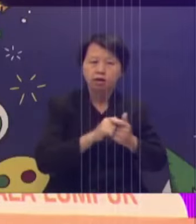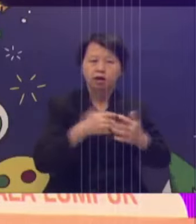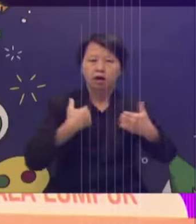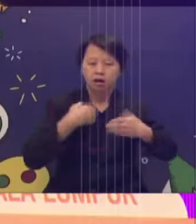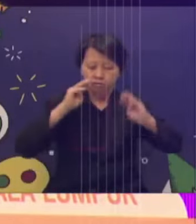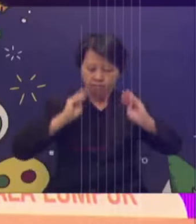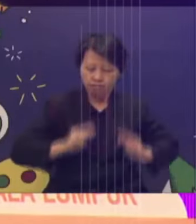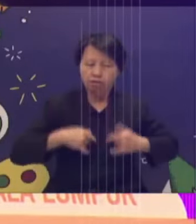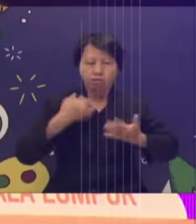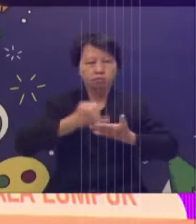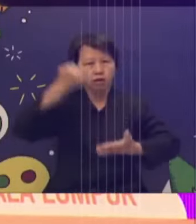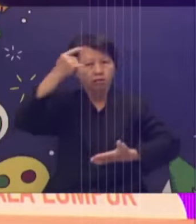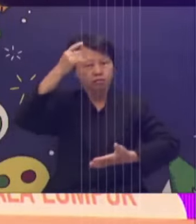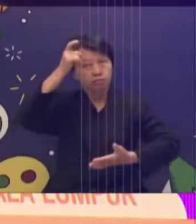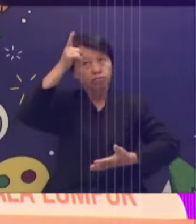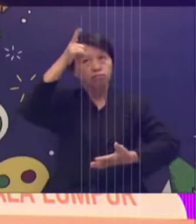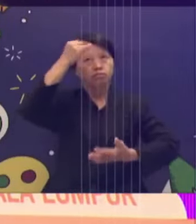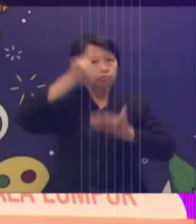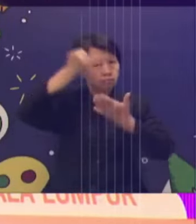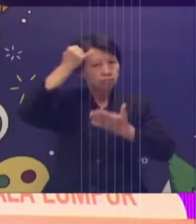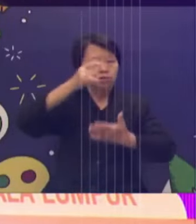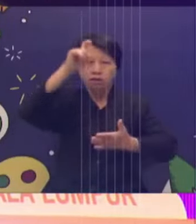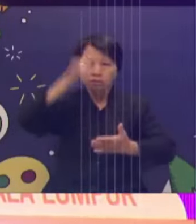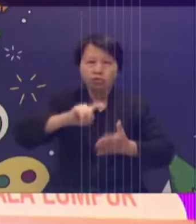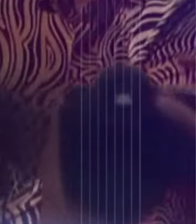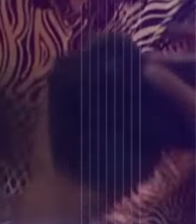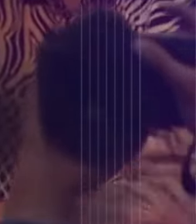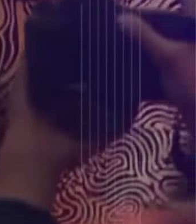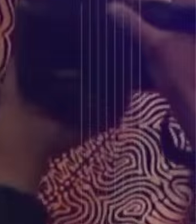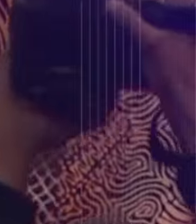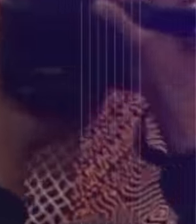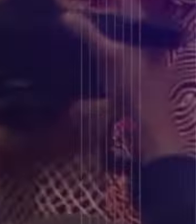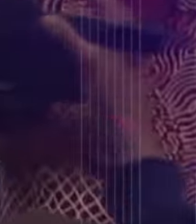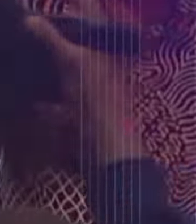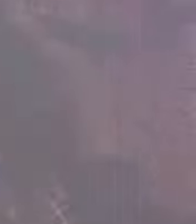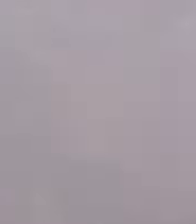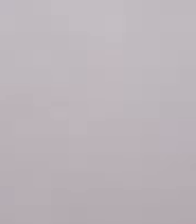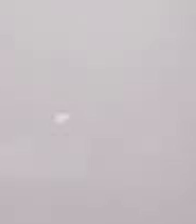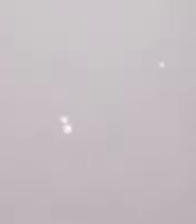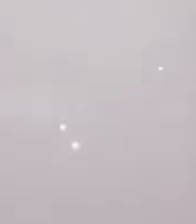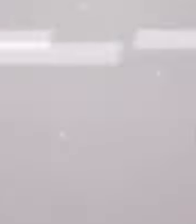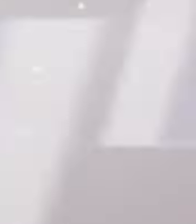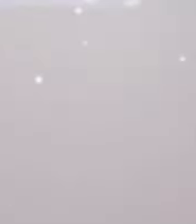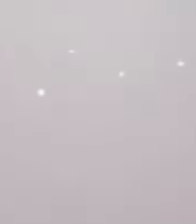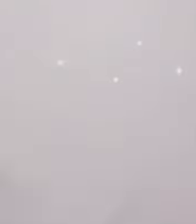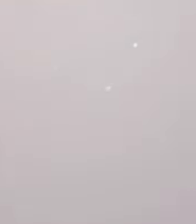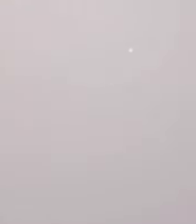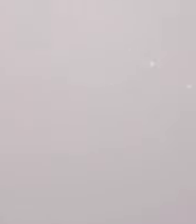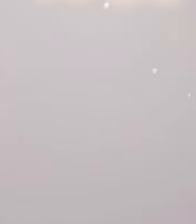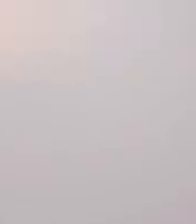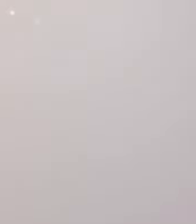yang berilmu, mesti mulakan tradisi membaca secara serius.